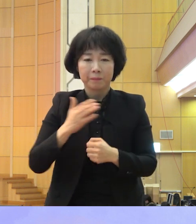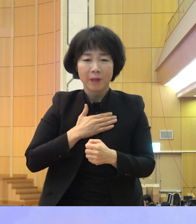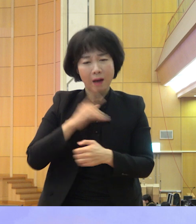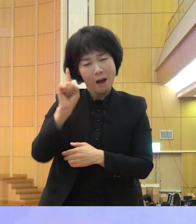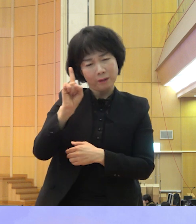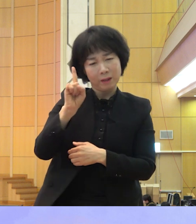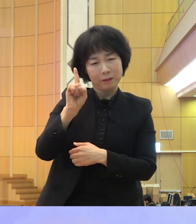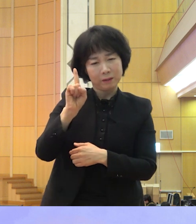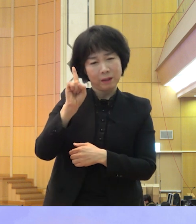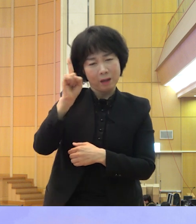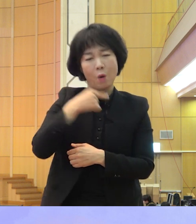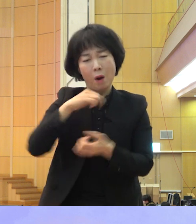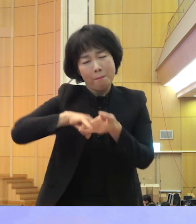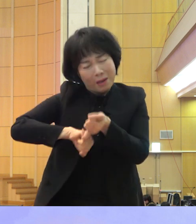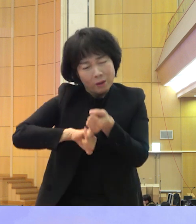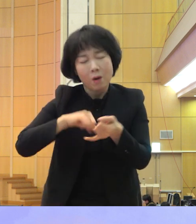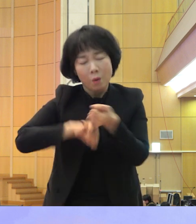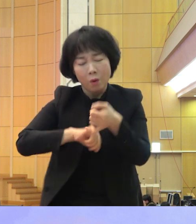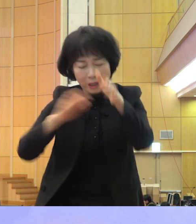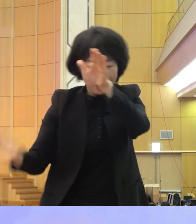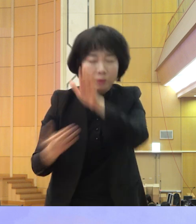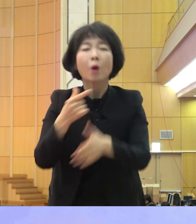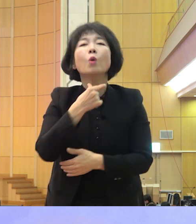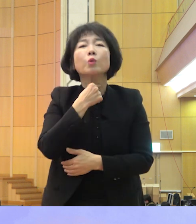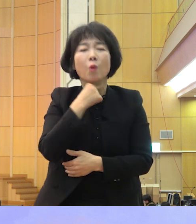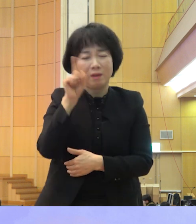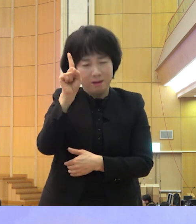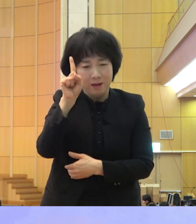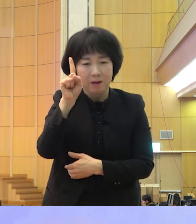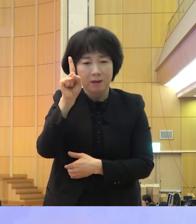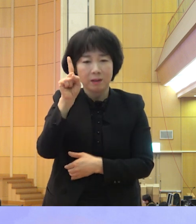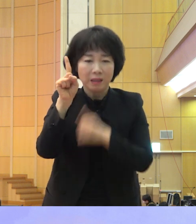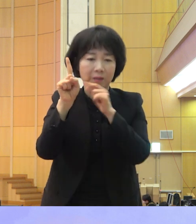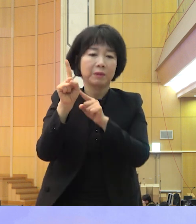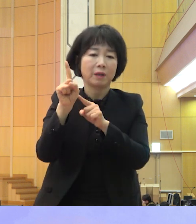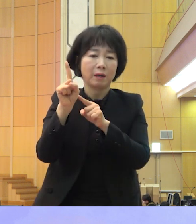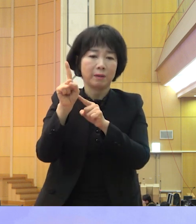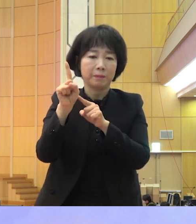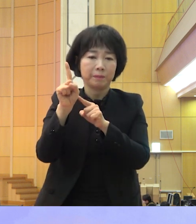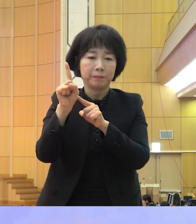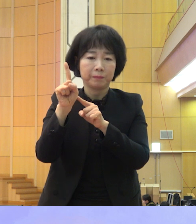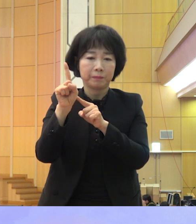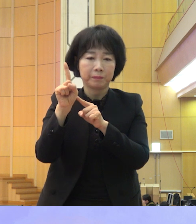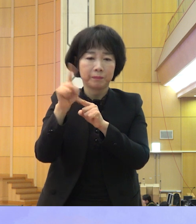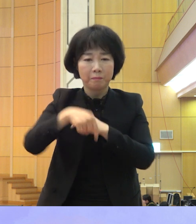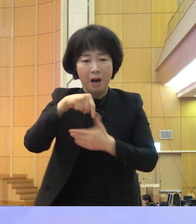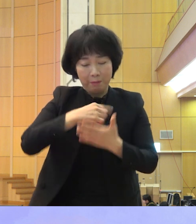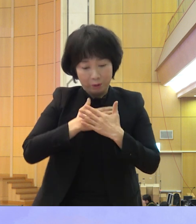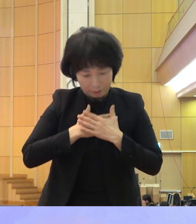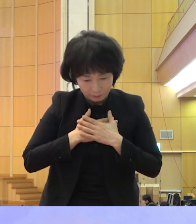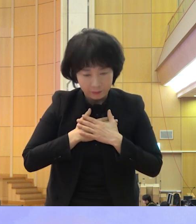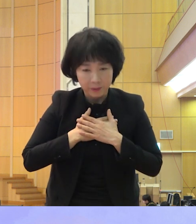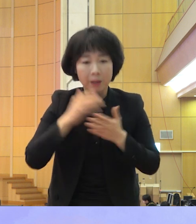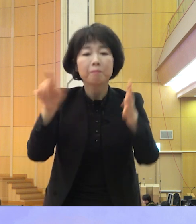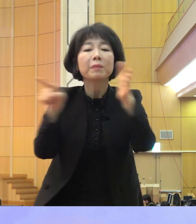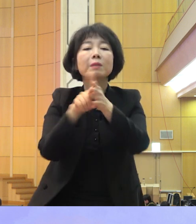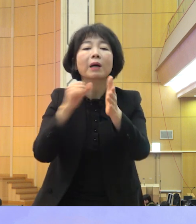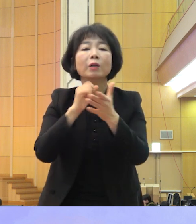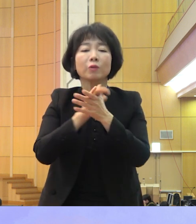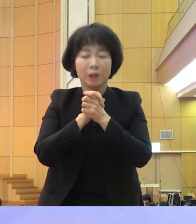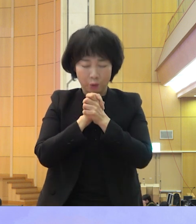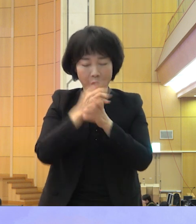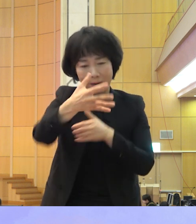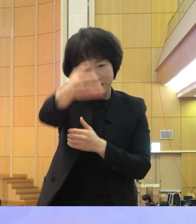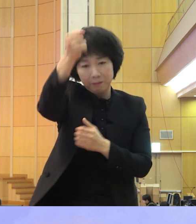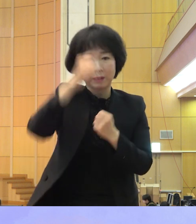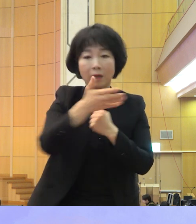한 가지 반드시 이것만큼은 해결받아야 되고 소원한 바를 이루기를 원하는 분들이 믿음으로 손 얹어